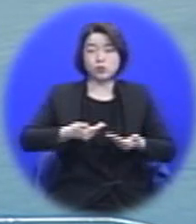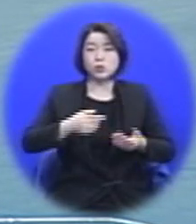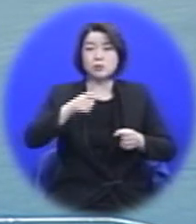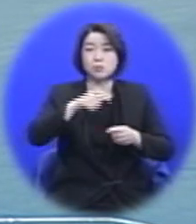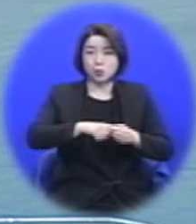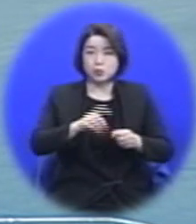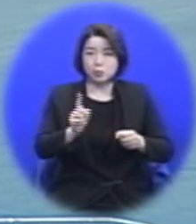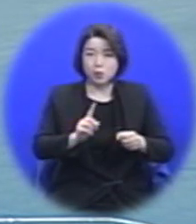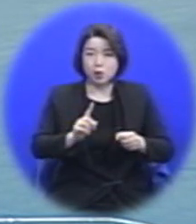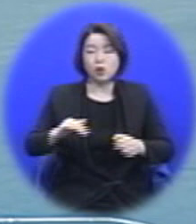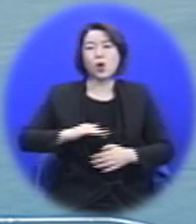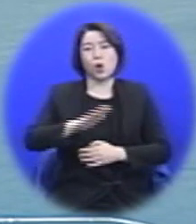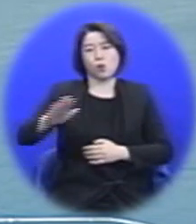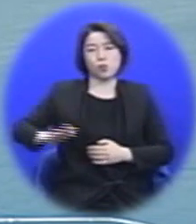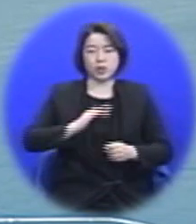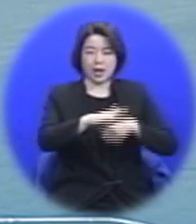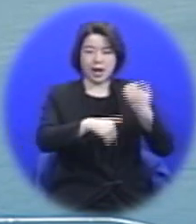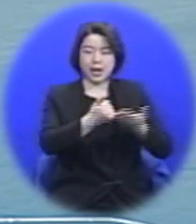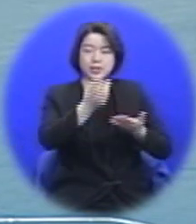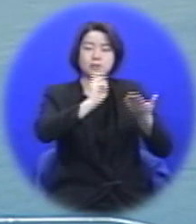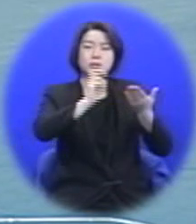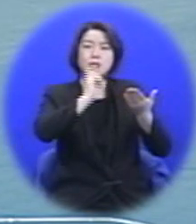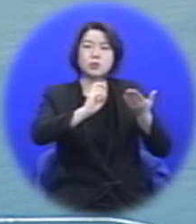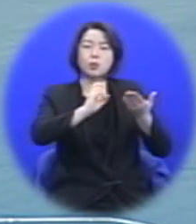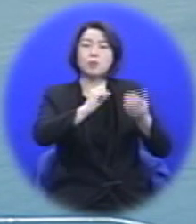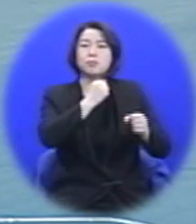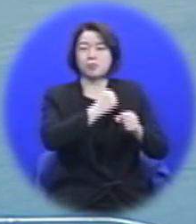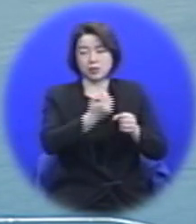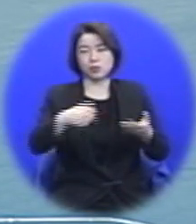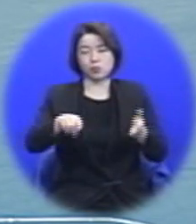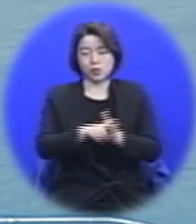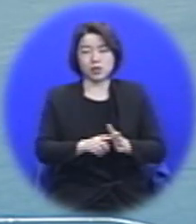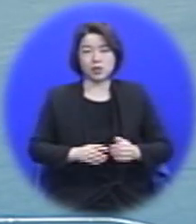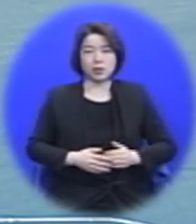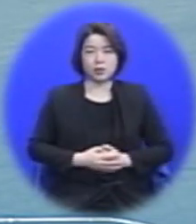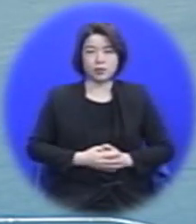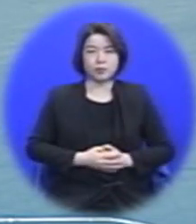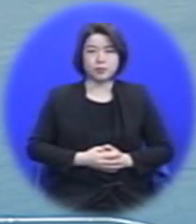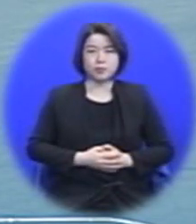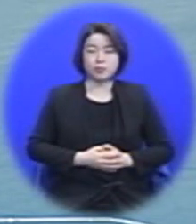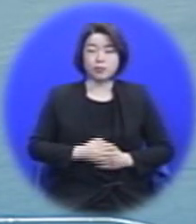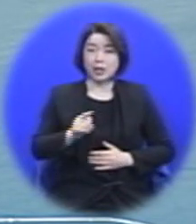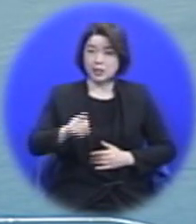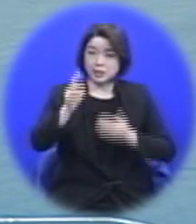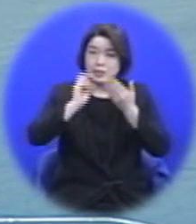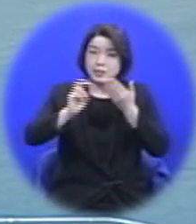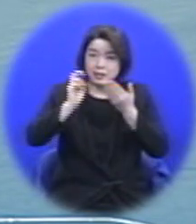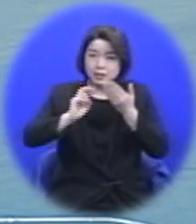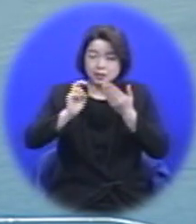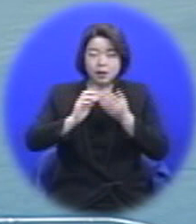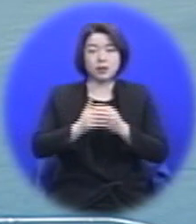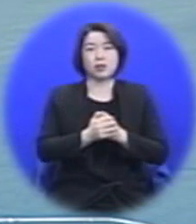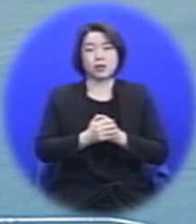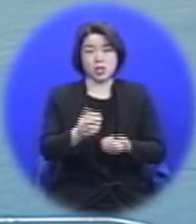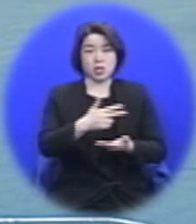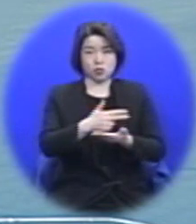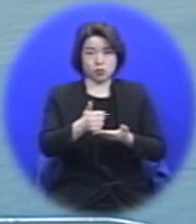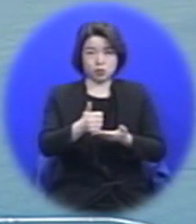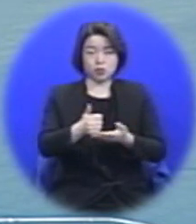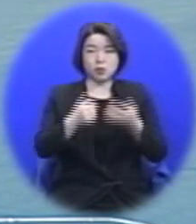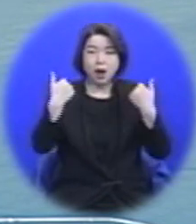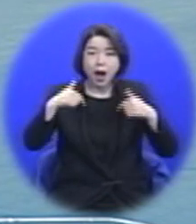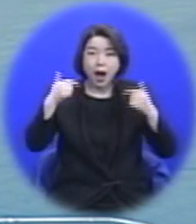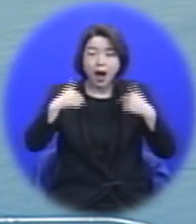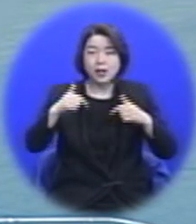우리가 하나님을 찬송하게 하기 위해서라는 것입니다. 이 찬양은 주님을,